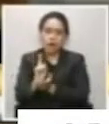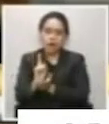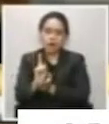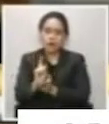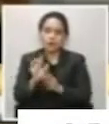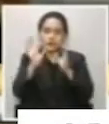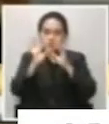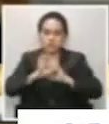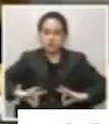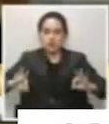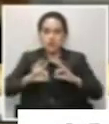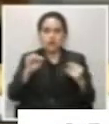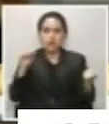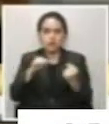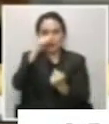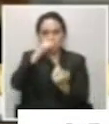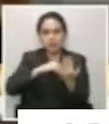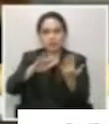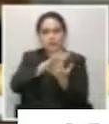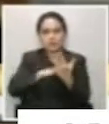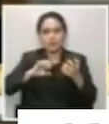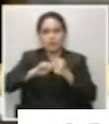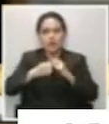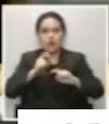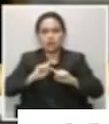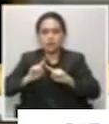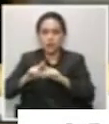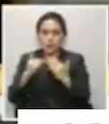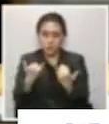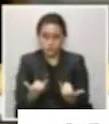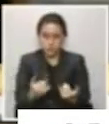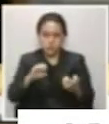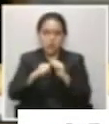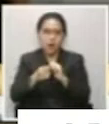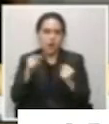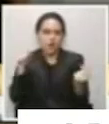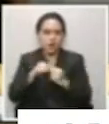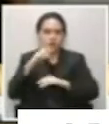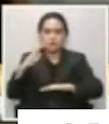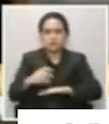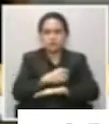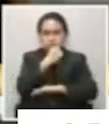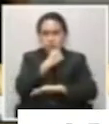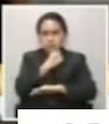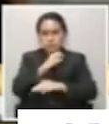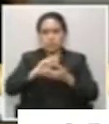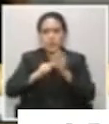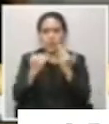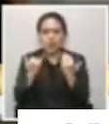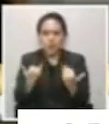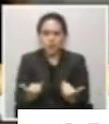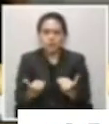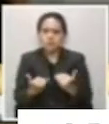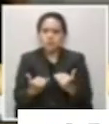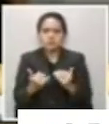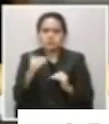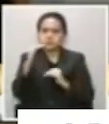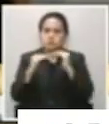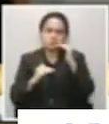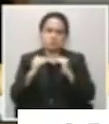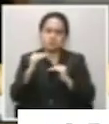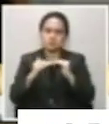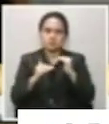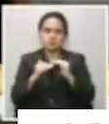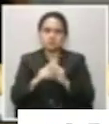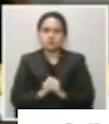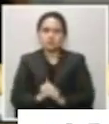ของปัญหาบ้านเมืองในปัจจุบันก็คือปัญหาการเมืองการปกครองที่ไม่มีเสถียรภาพและ